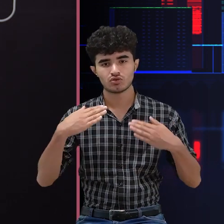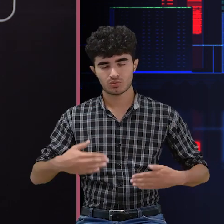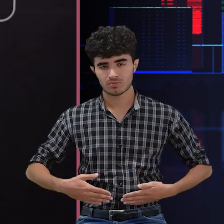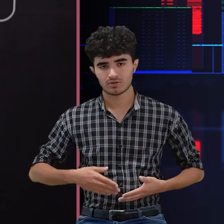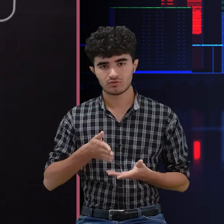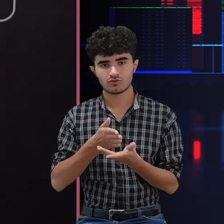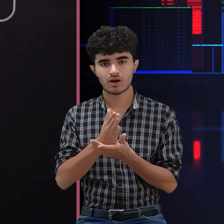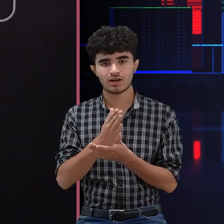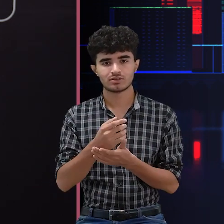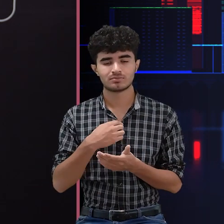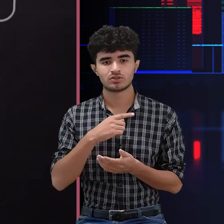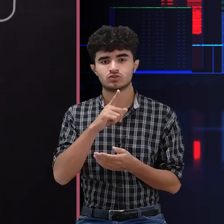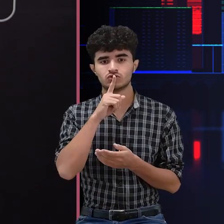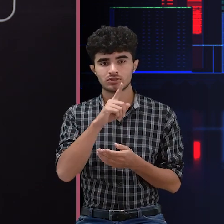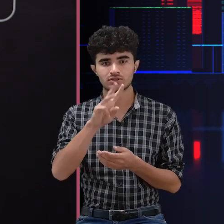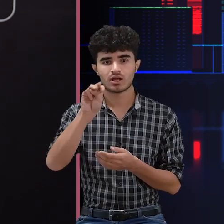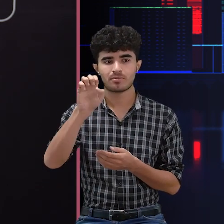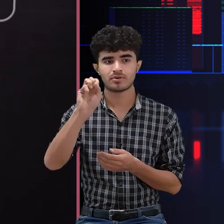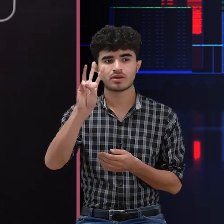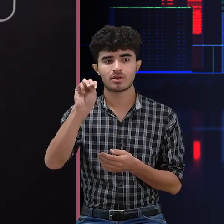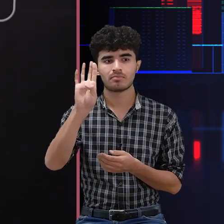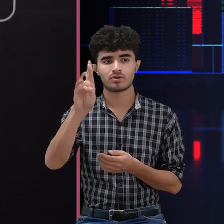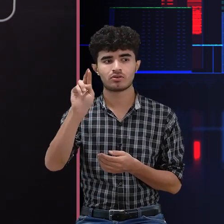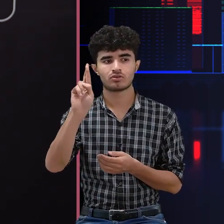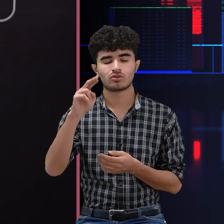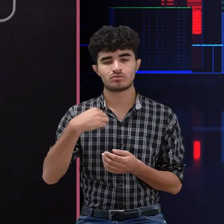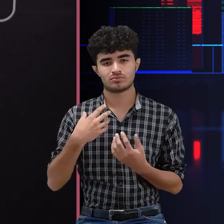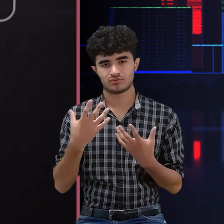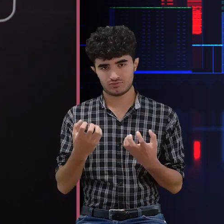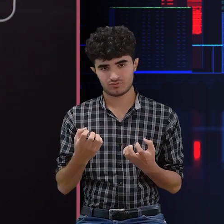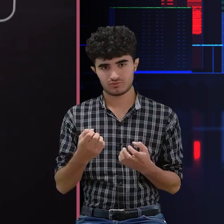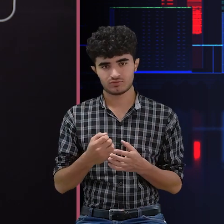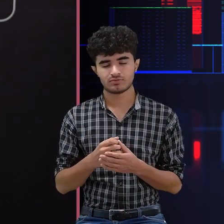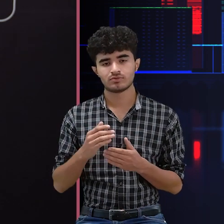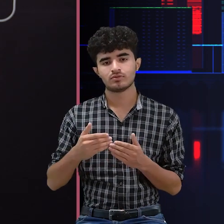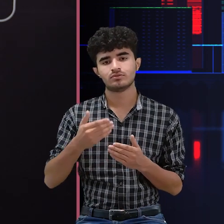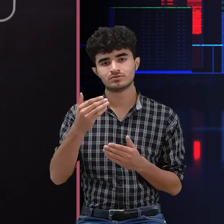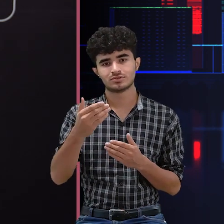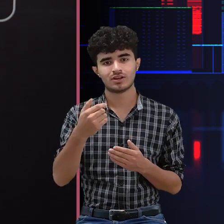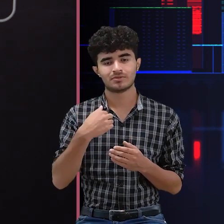ایک اوریجنل ممبر ہوں، اور